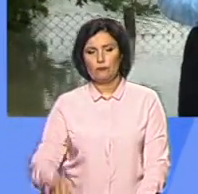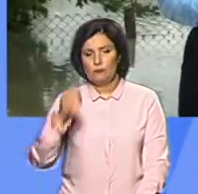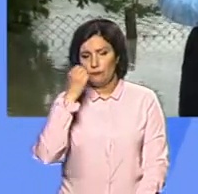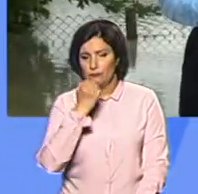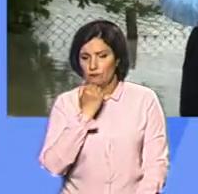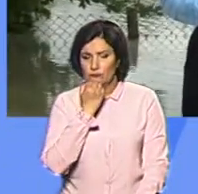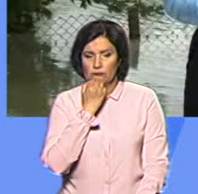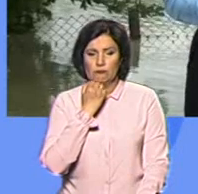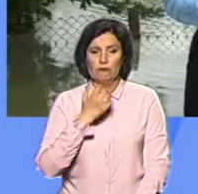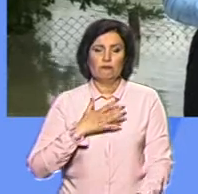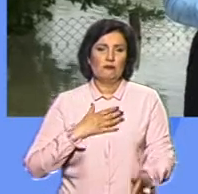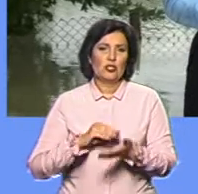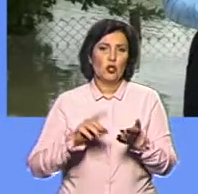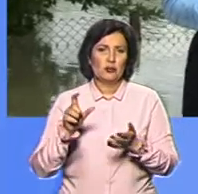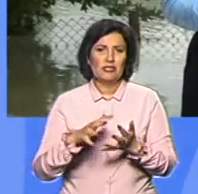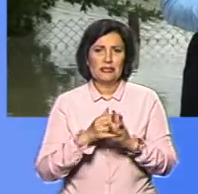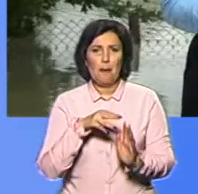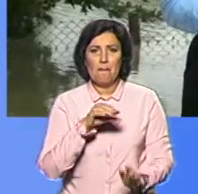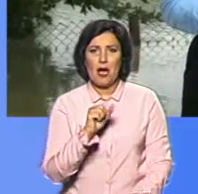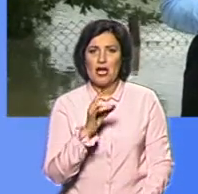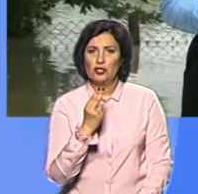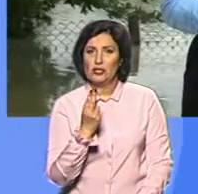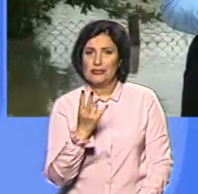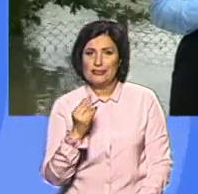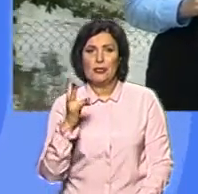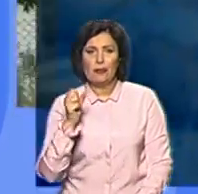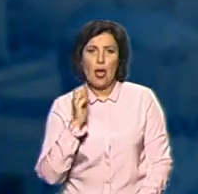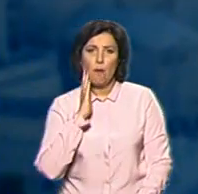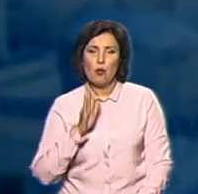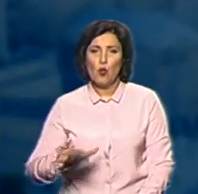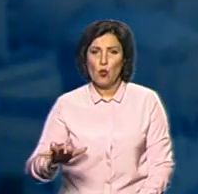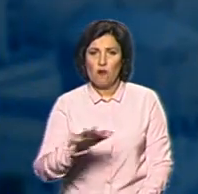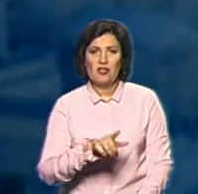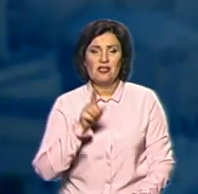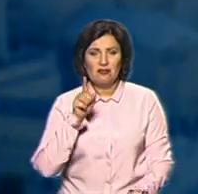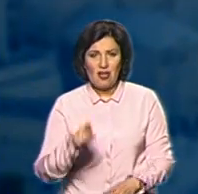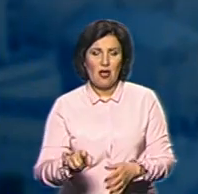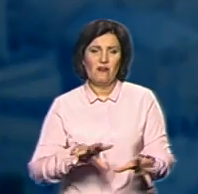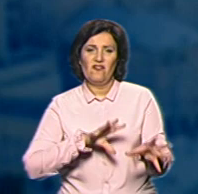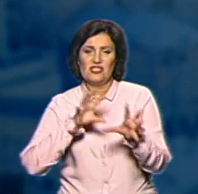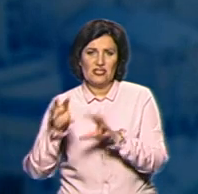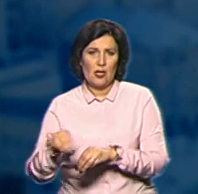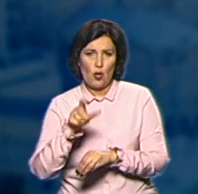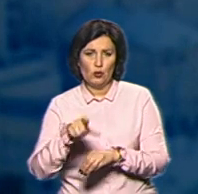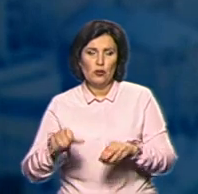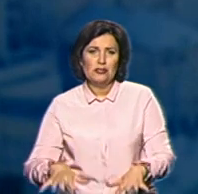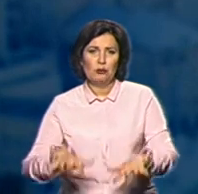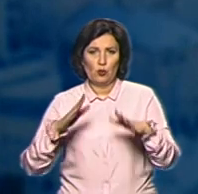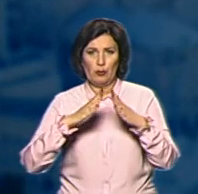Дякую, Алло. Алла Подлєсна, селище Маршинці на Буковині. Там через паводок відселяють людей з підтоплених